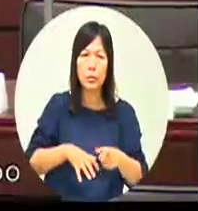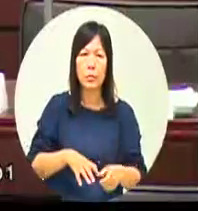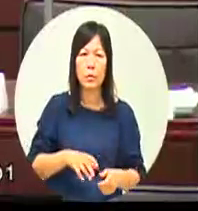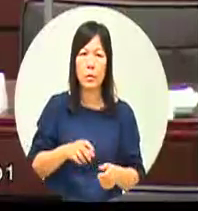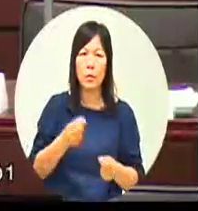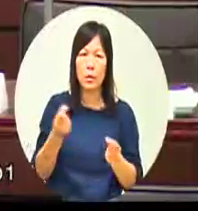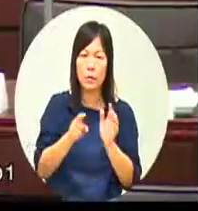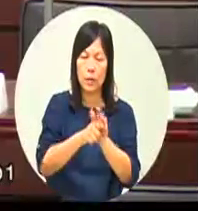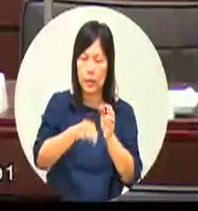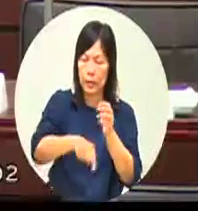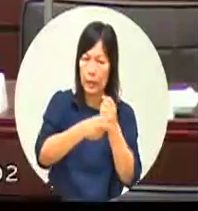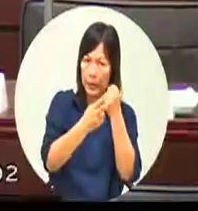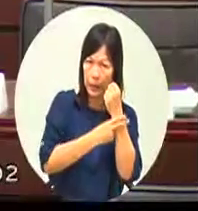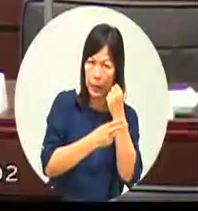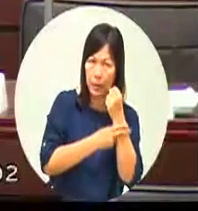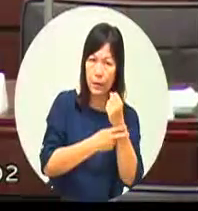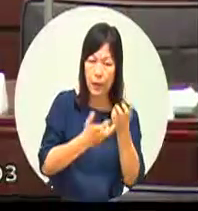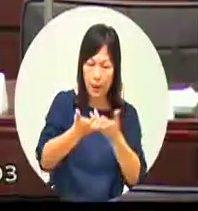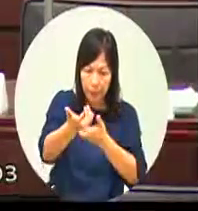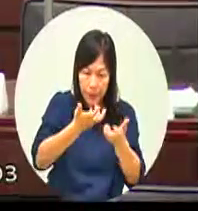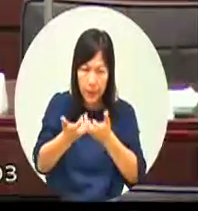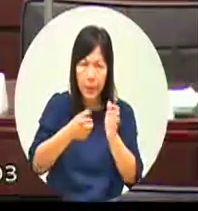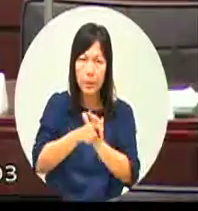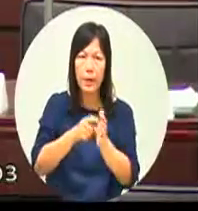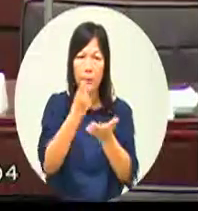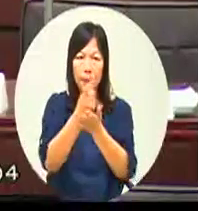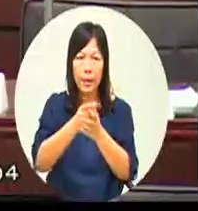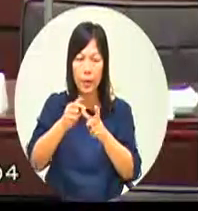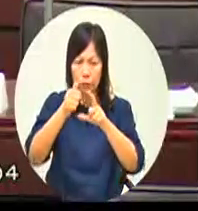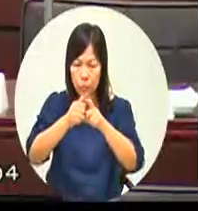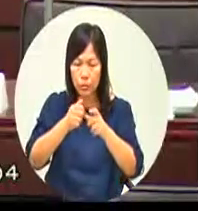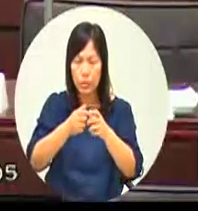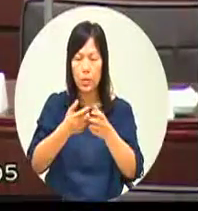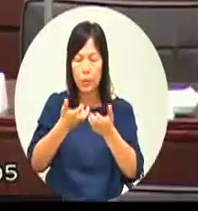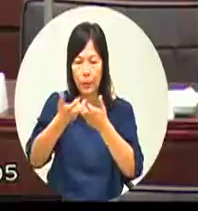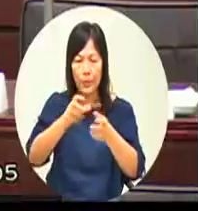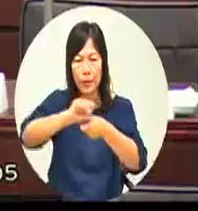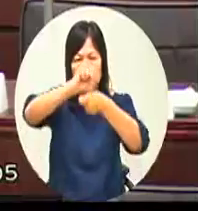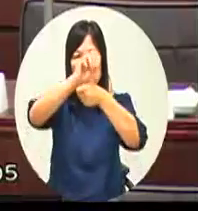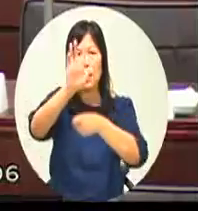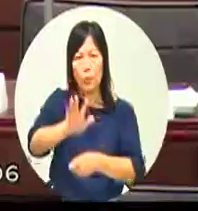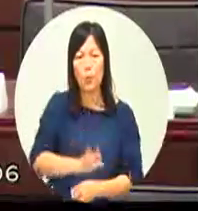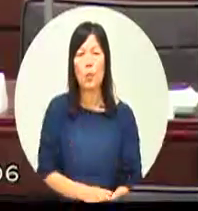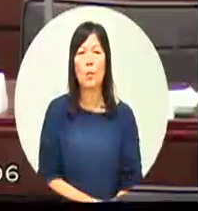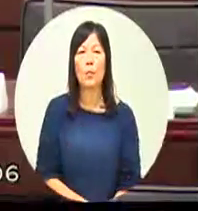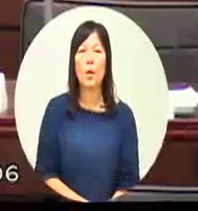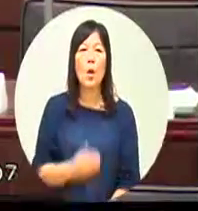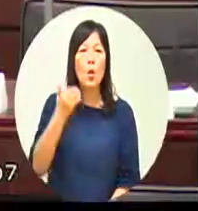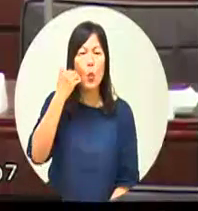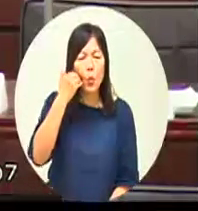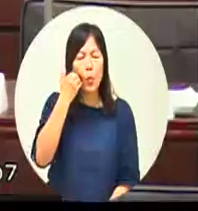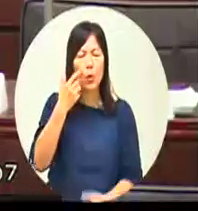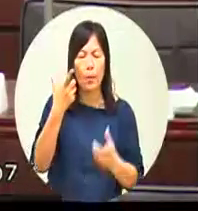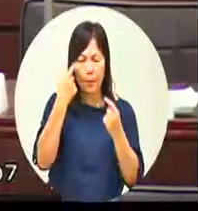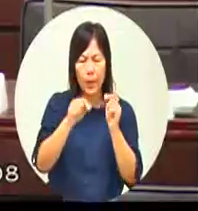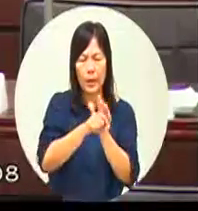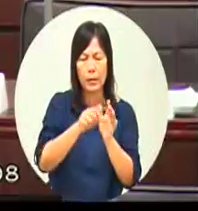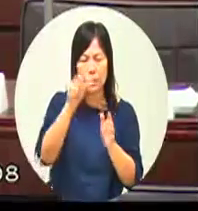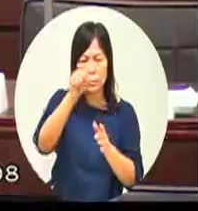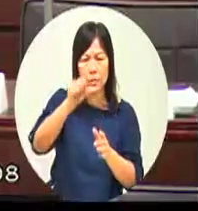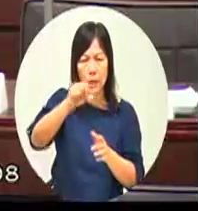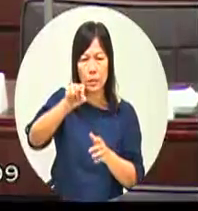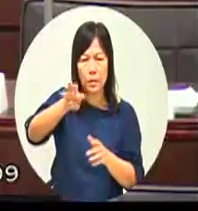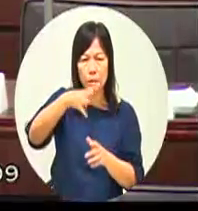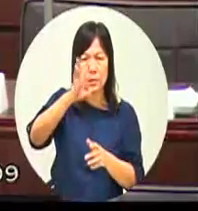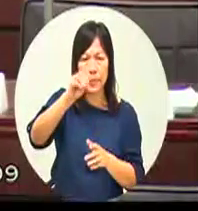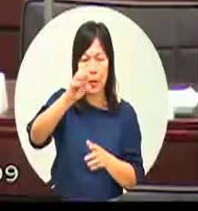一个里，他所分配的或者区所分配的，他的额度会增加。哦、啊，可是如果少于原先的5400万，